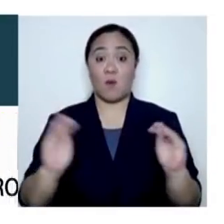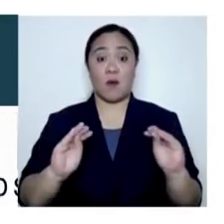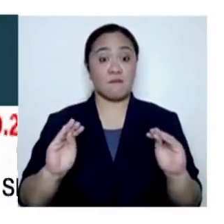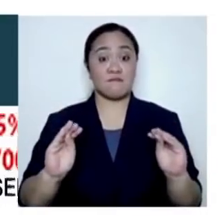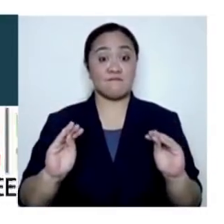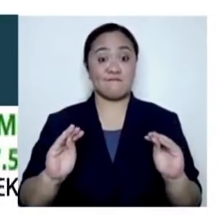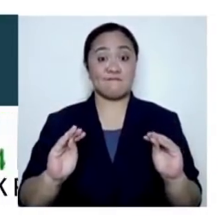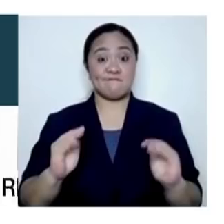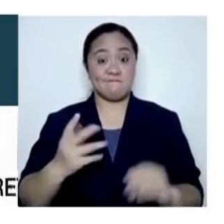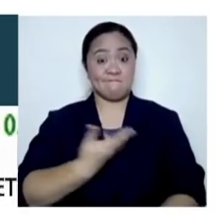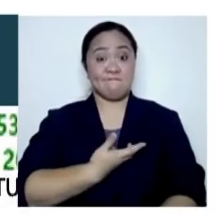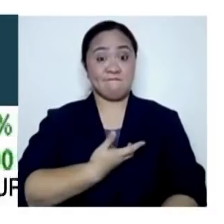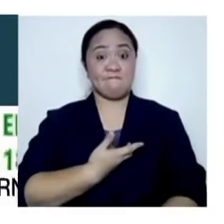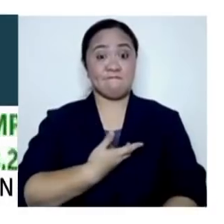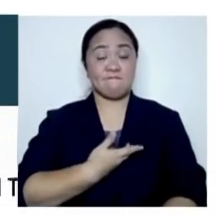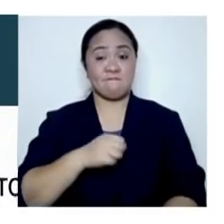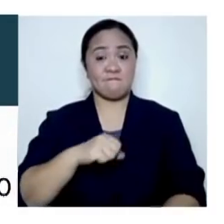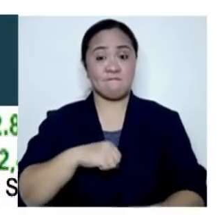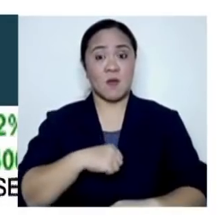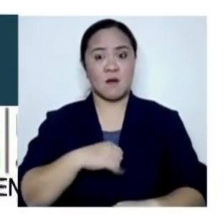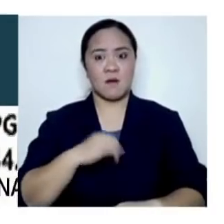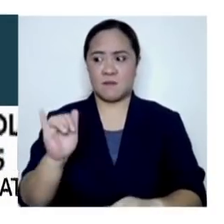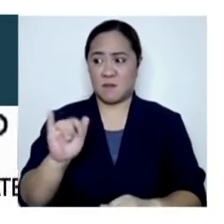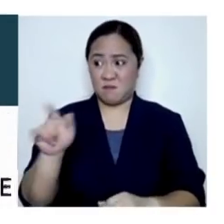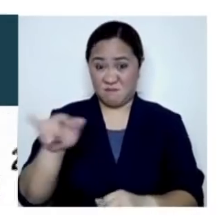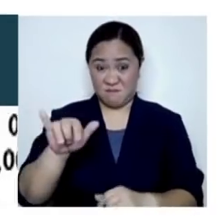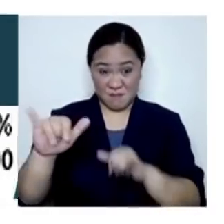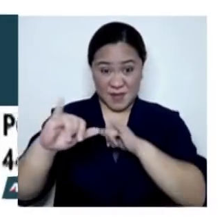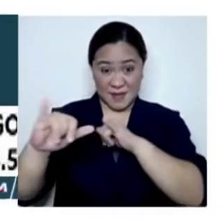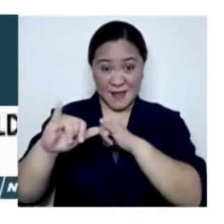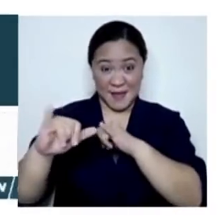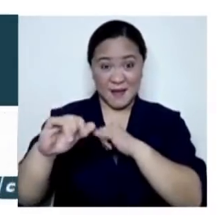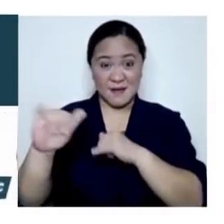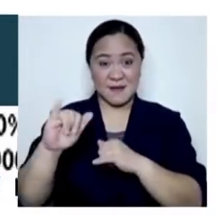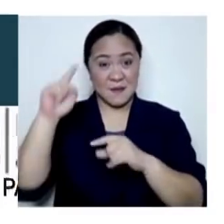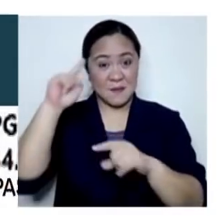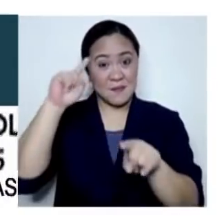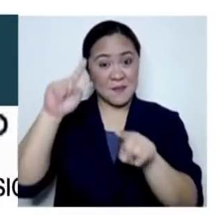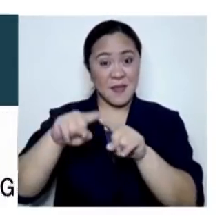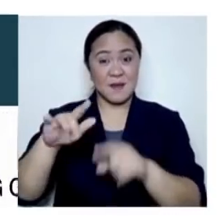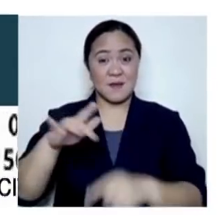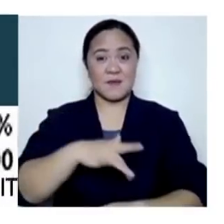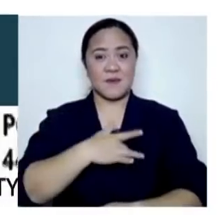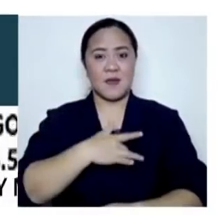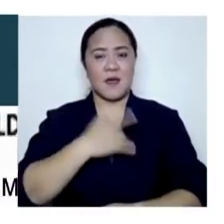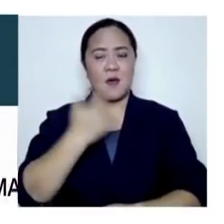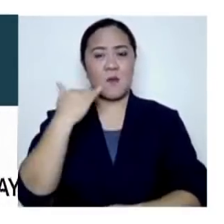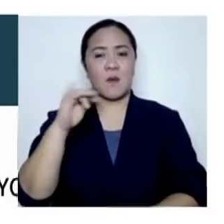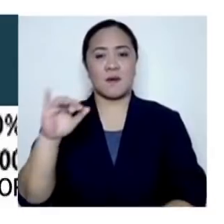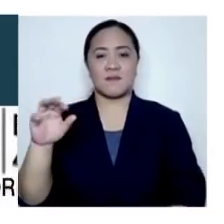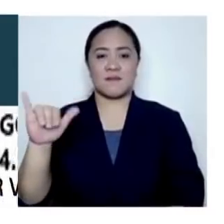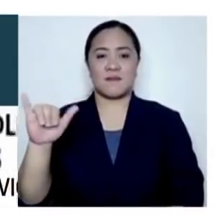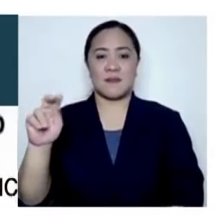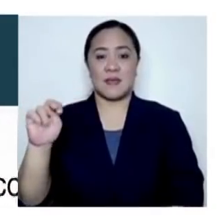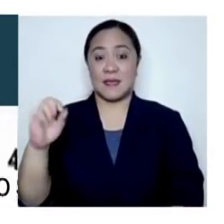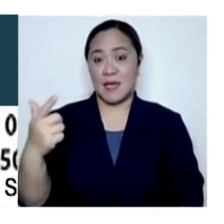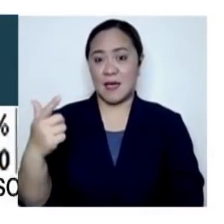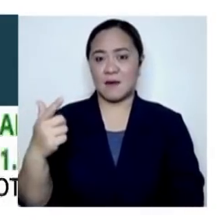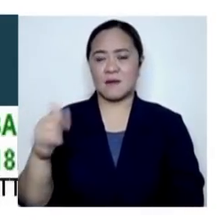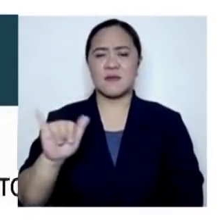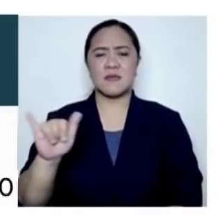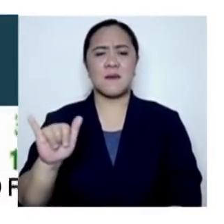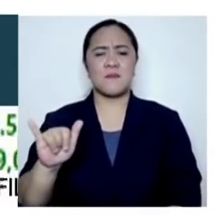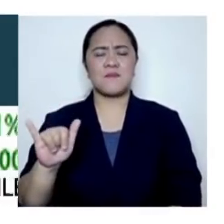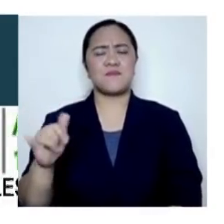ba yung nararamdaman din ninyo that the Darganis and Michael Liang in particular seem to have this